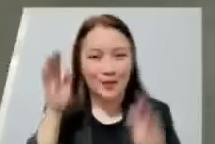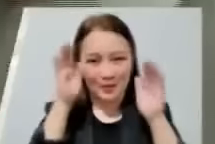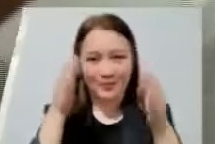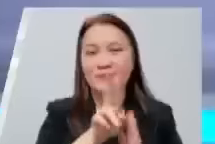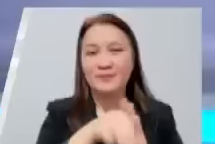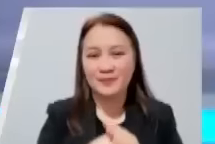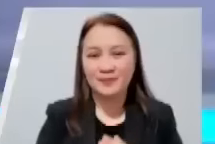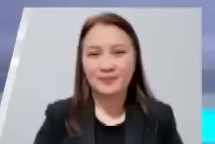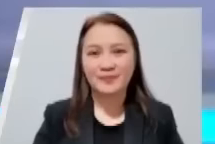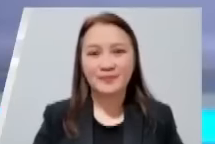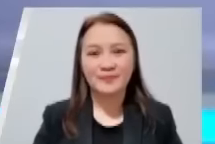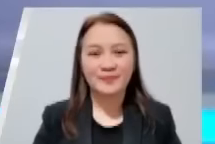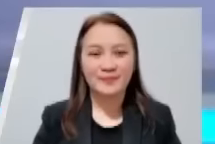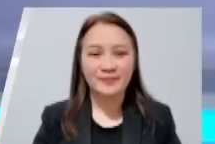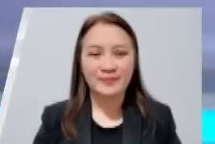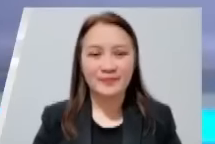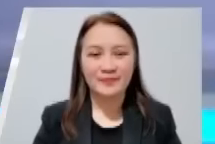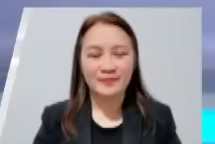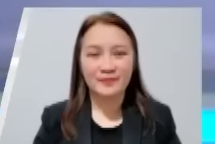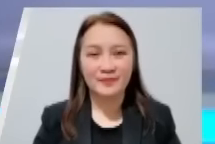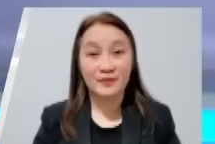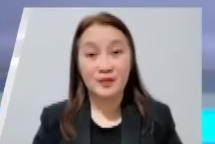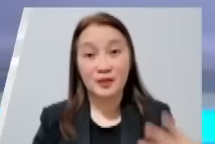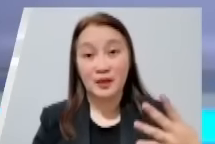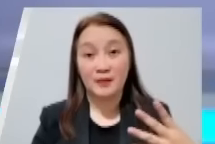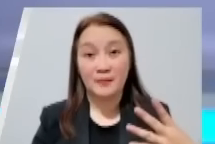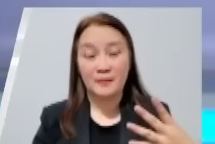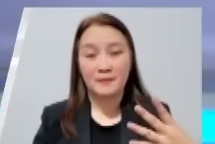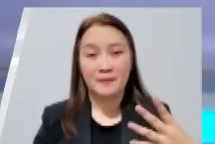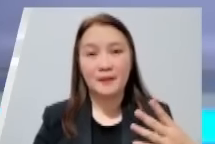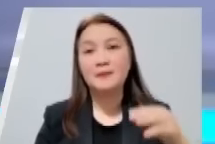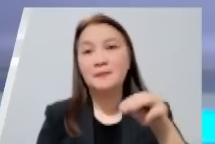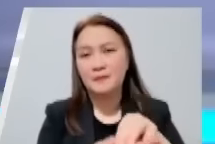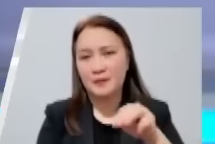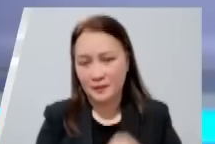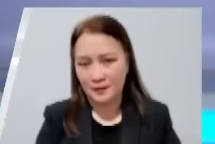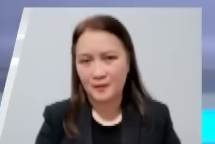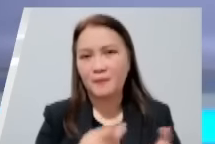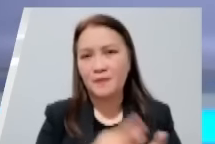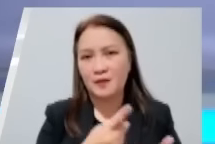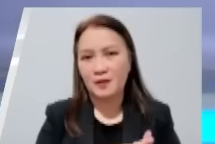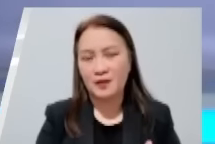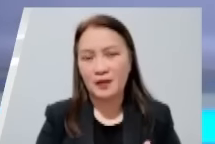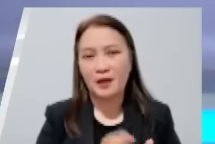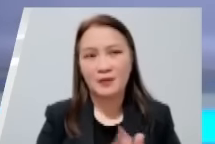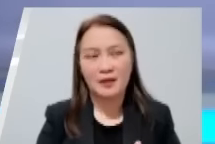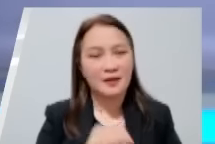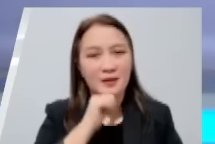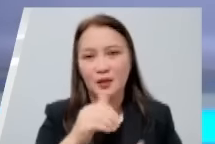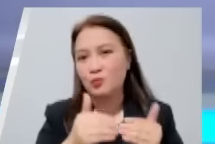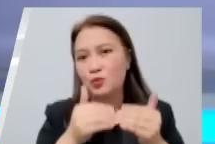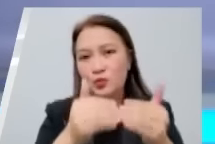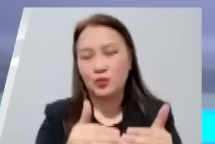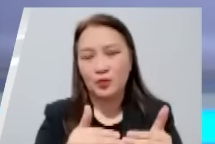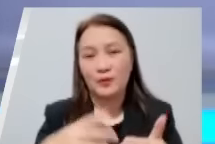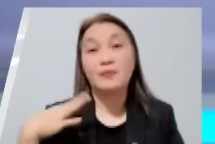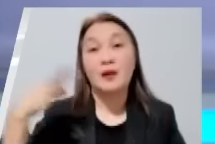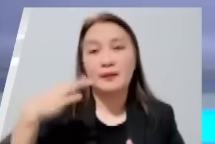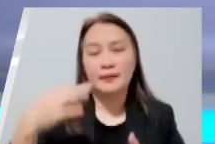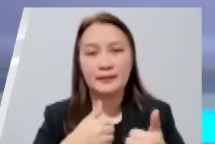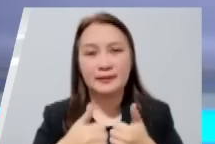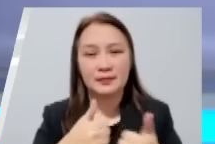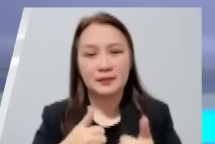oras. 4 milyong piso kapalit ng pag-atras ng kandidatura sa eleksyon 2025. Yan umano ang ginawang pangingikil ng